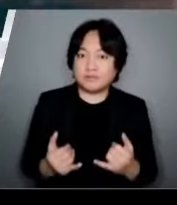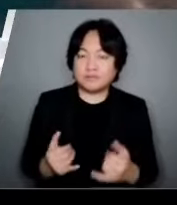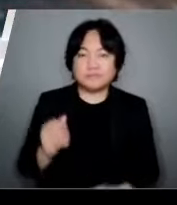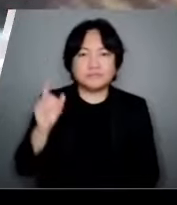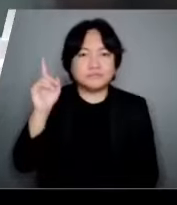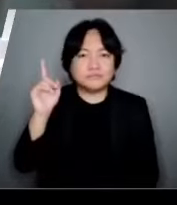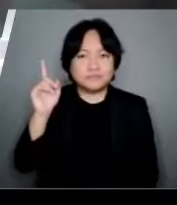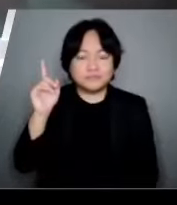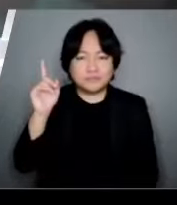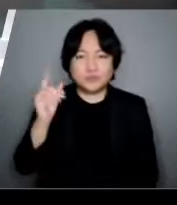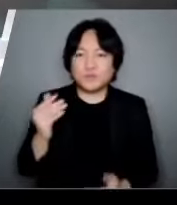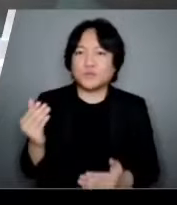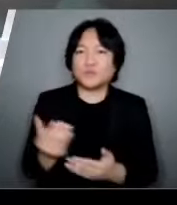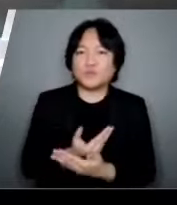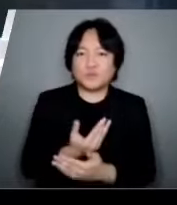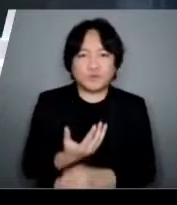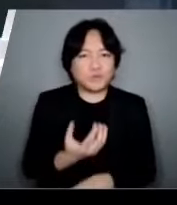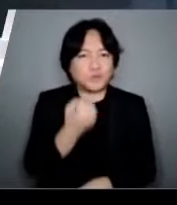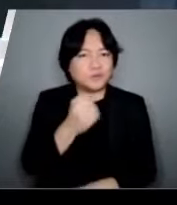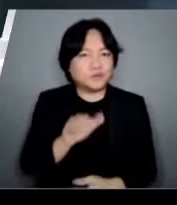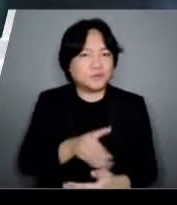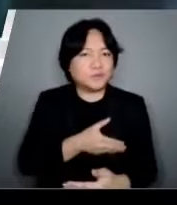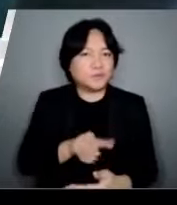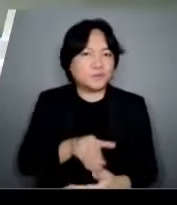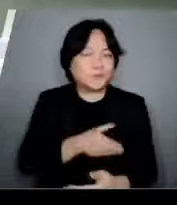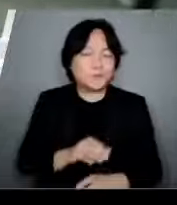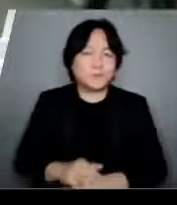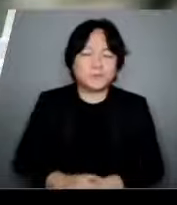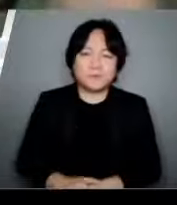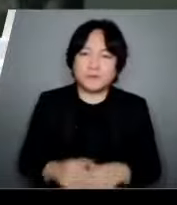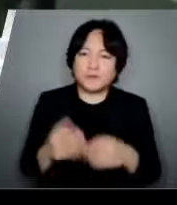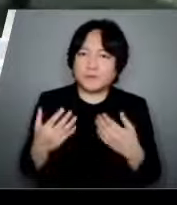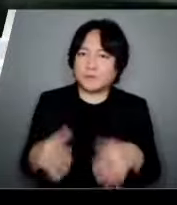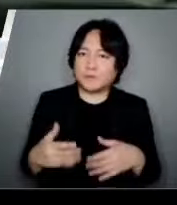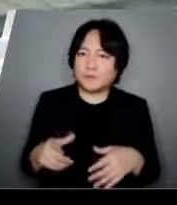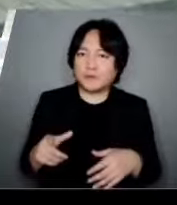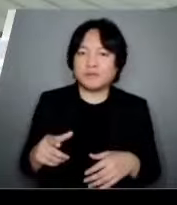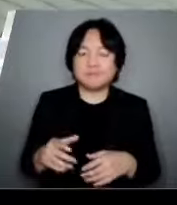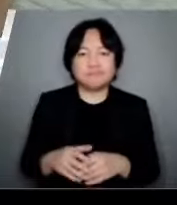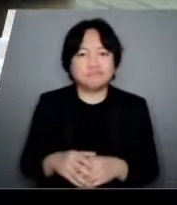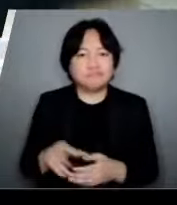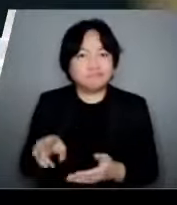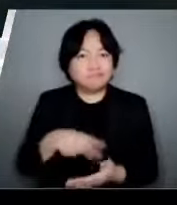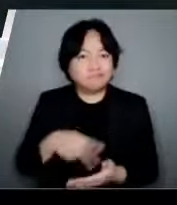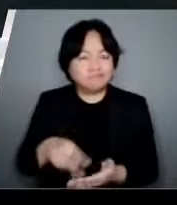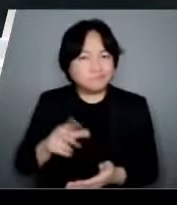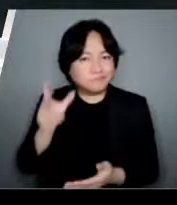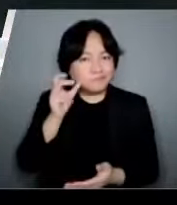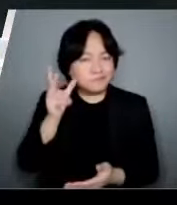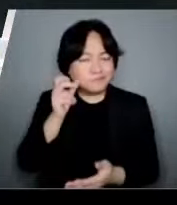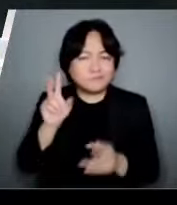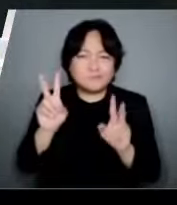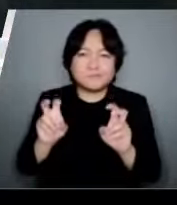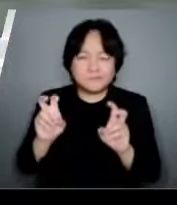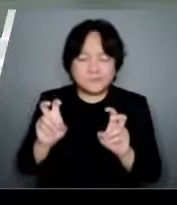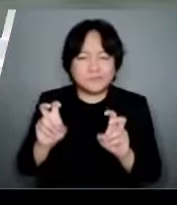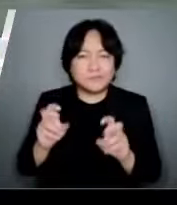Nag-release ng bagong single si Jillian. Certified bop at danceable ang kantang Be All Mine.